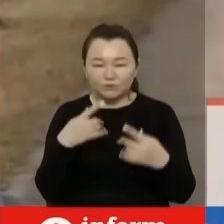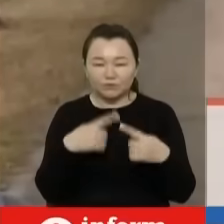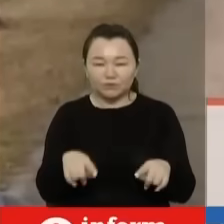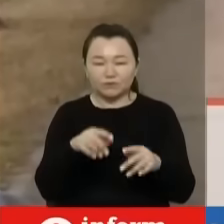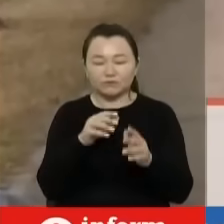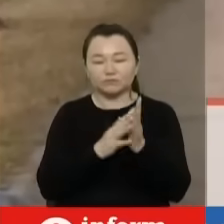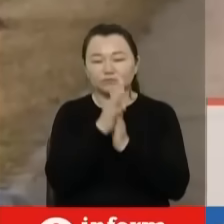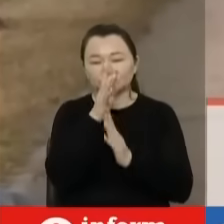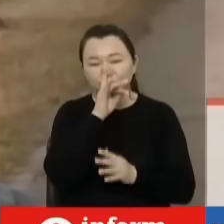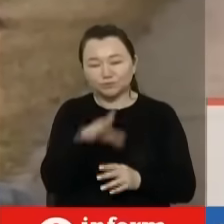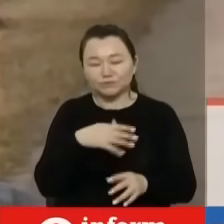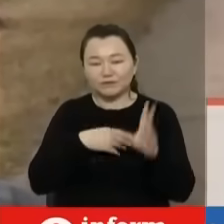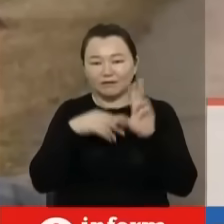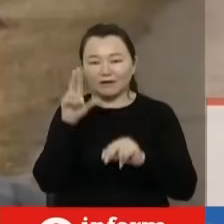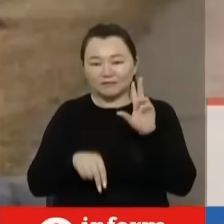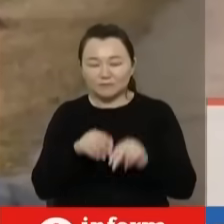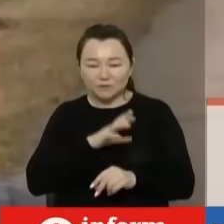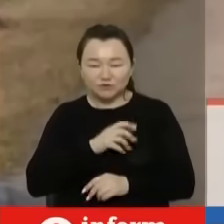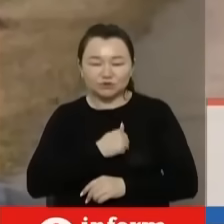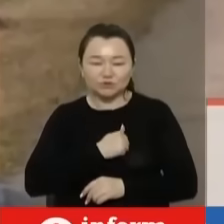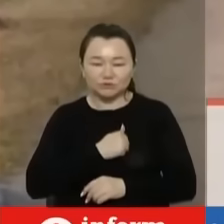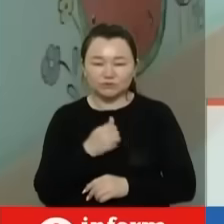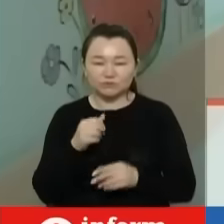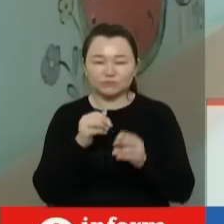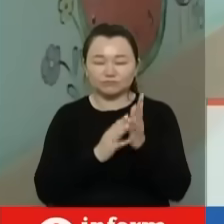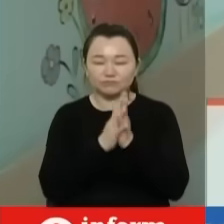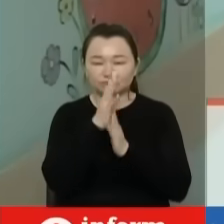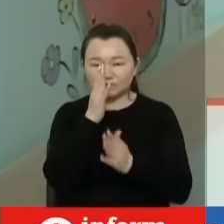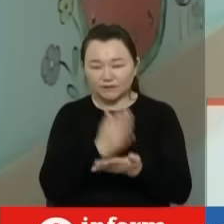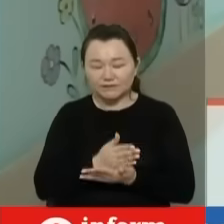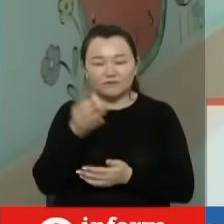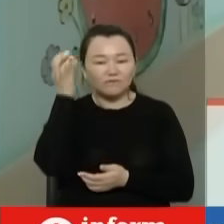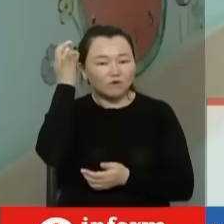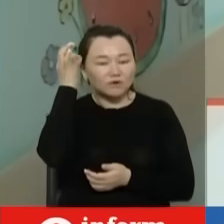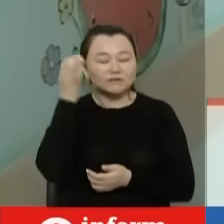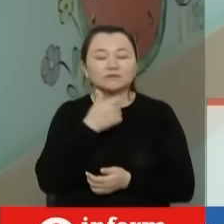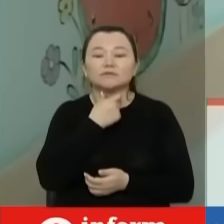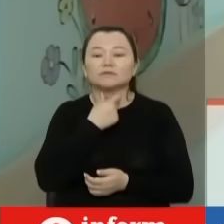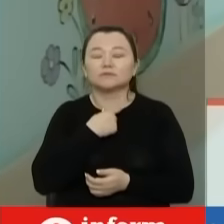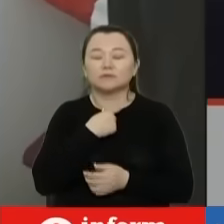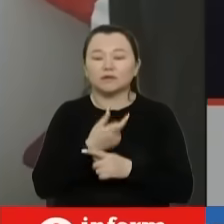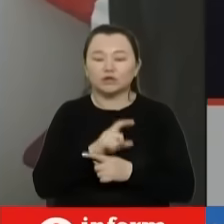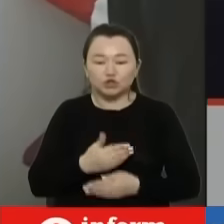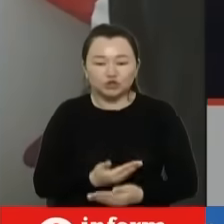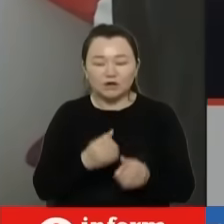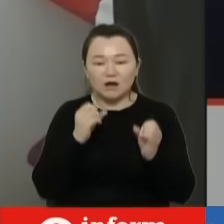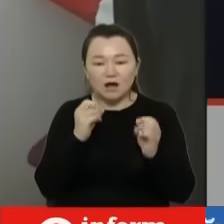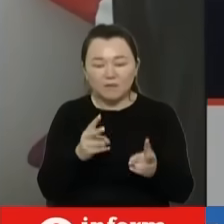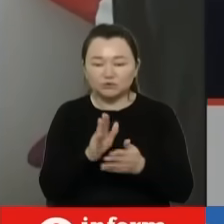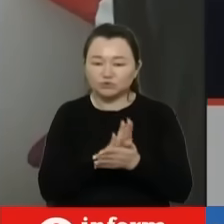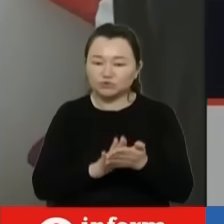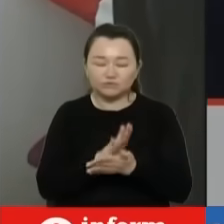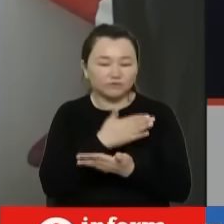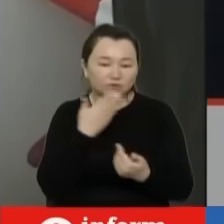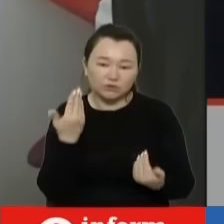алынбайтын өспейтін шығар деп, бірақ өкінішке орай болып тұр. Дәрігерлер бақылауындағы қыздың өміріне қауіп төндіретін еш жағдай